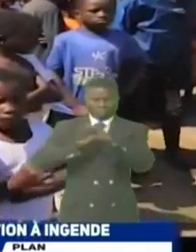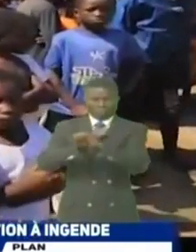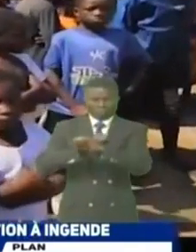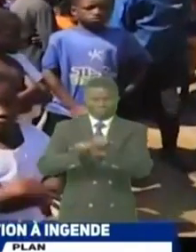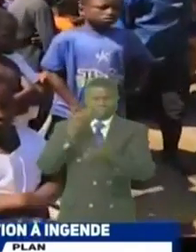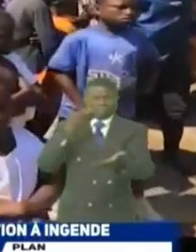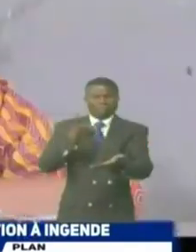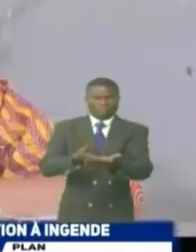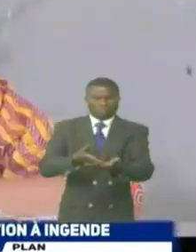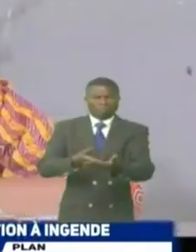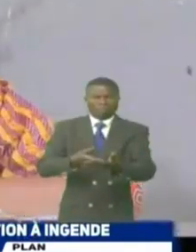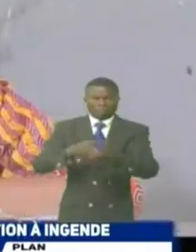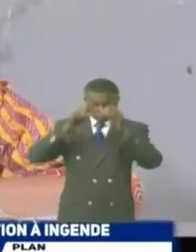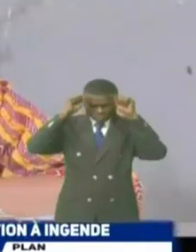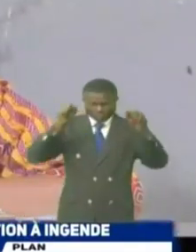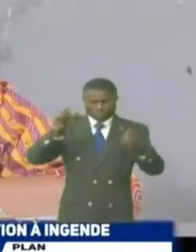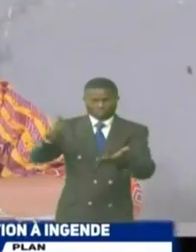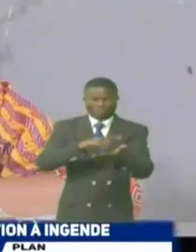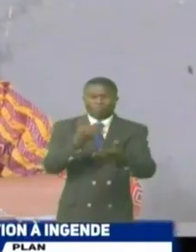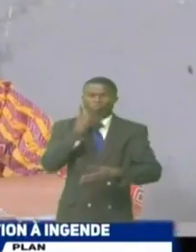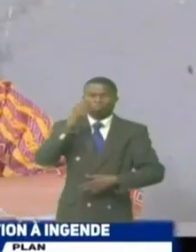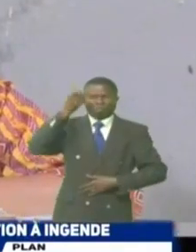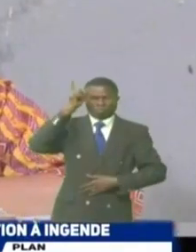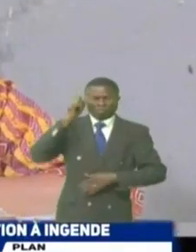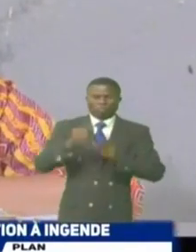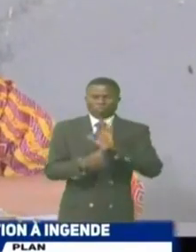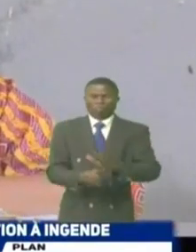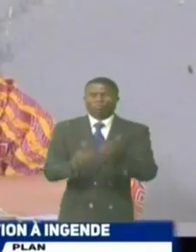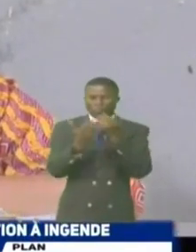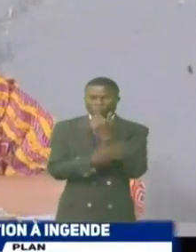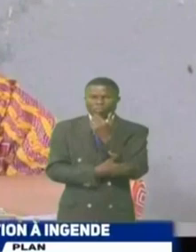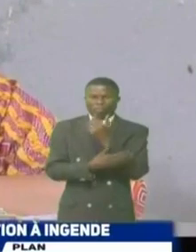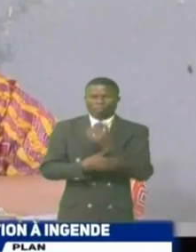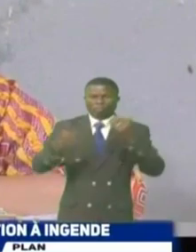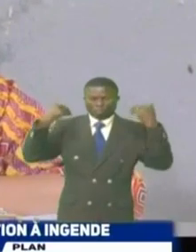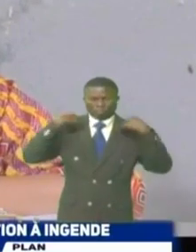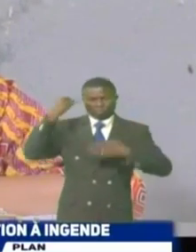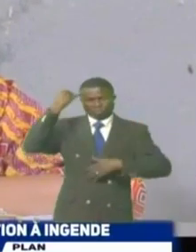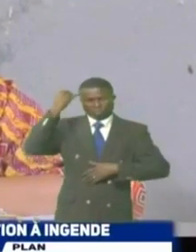de l'État tient à corriger les inégalités sociales.